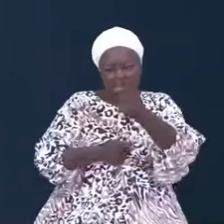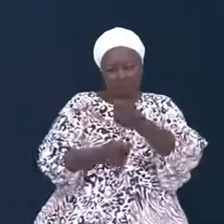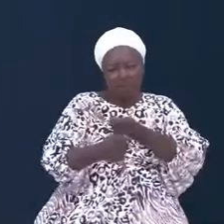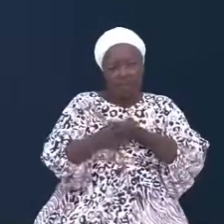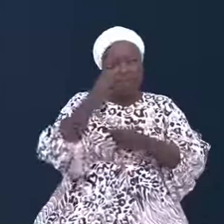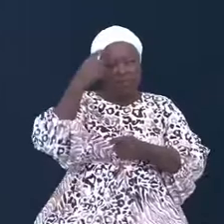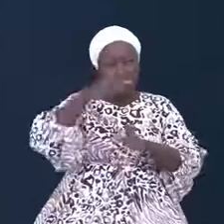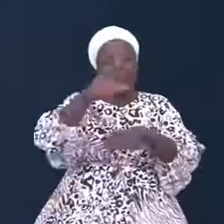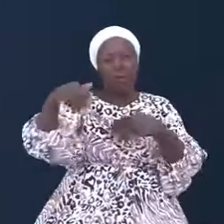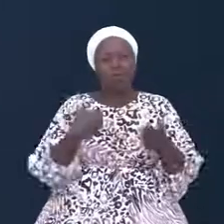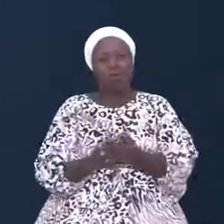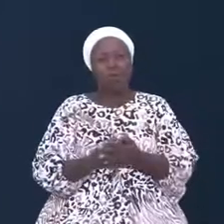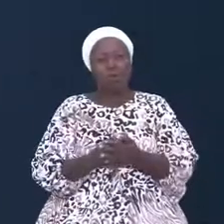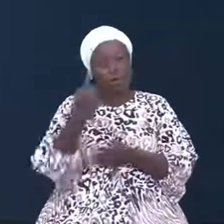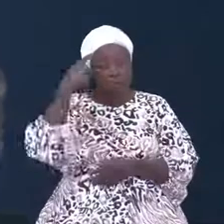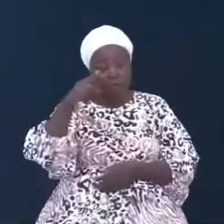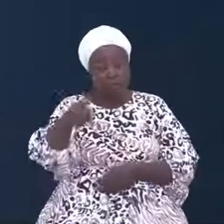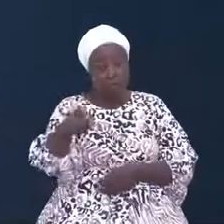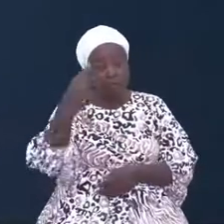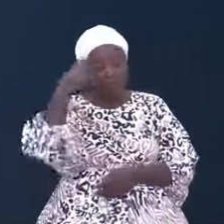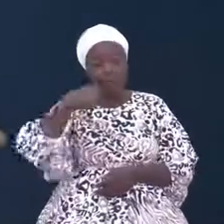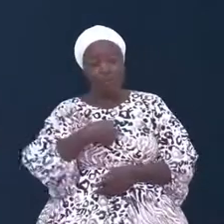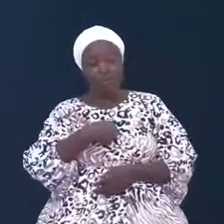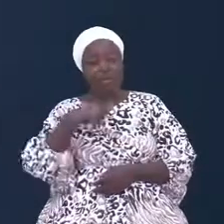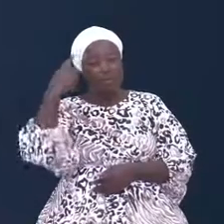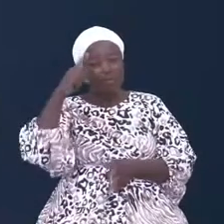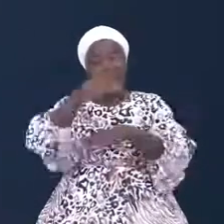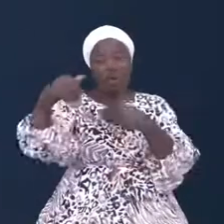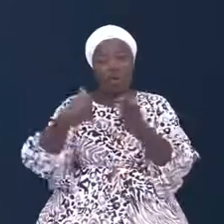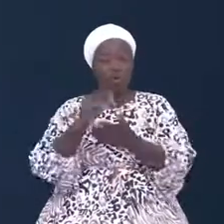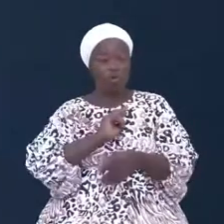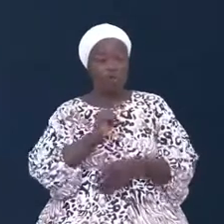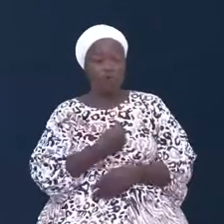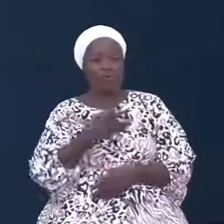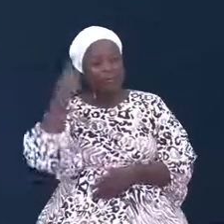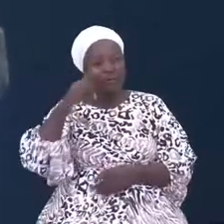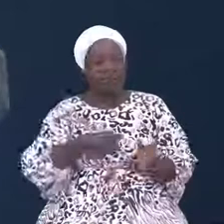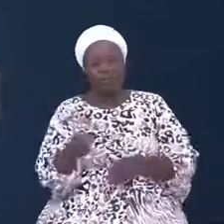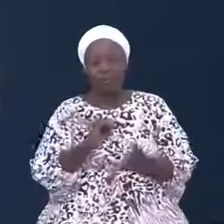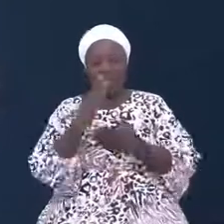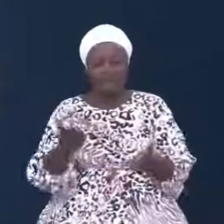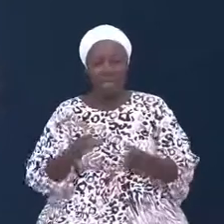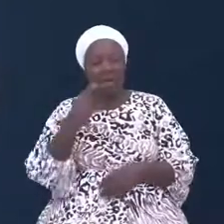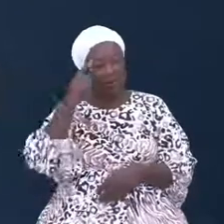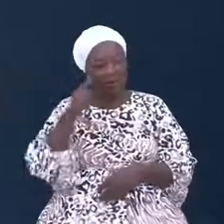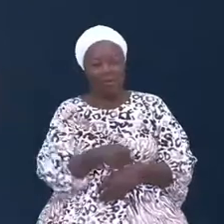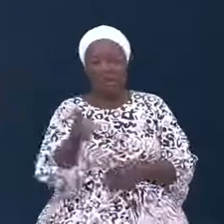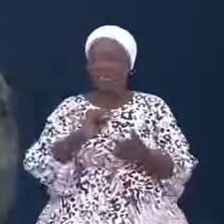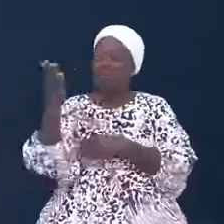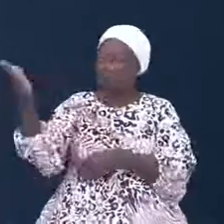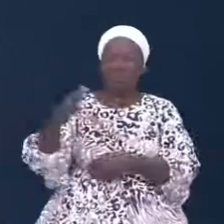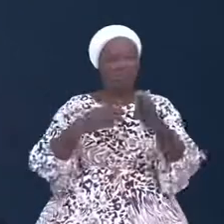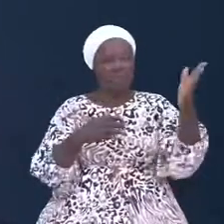qui s'est donné lui-même en rançon pour tous, pour toi, pour moi, pour nous tous,